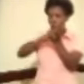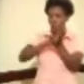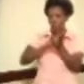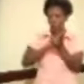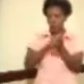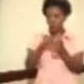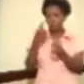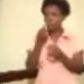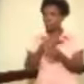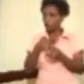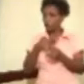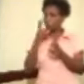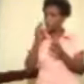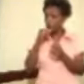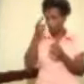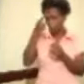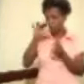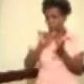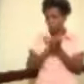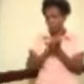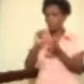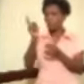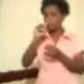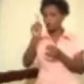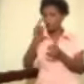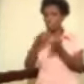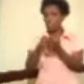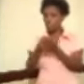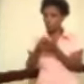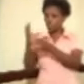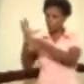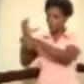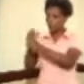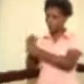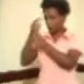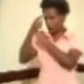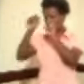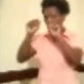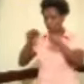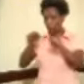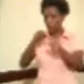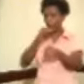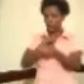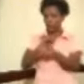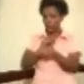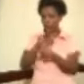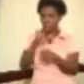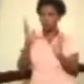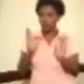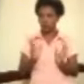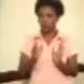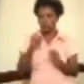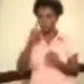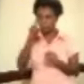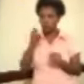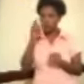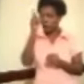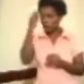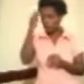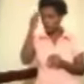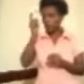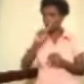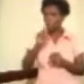côté, mais peut-être qu'on n'a pas identifié les sources. Il va dire qu'il boit l'argent à sortir. C'est vrai que l'argent de reconstruction, hein,